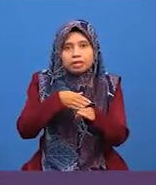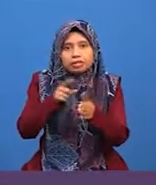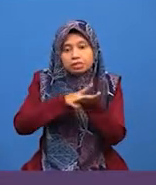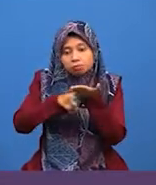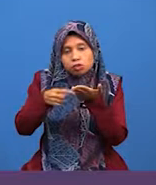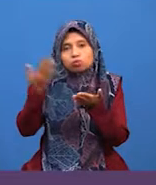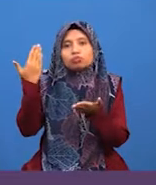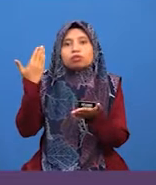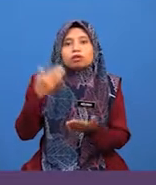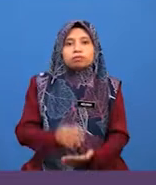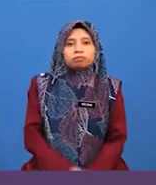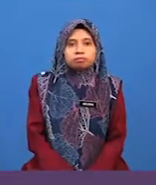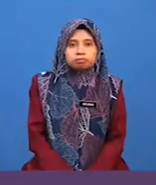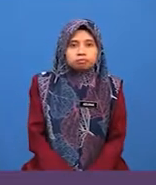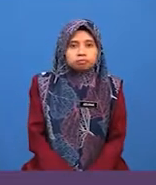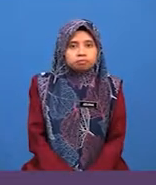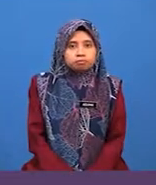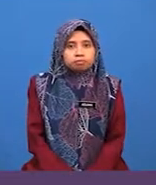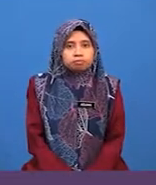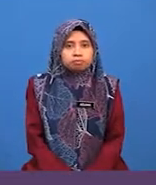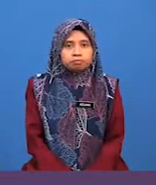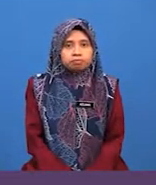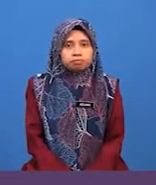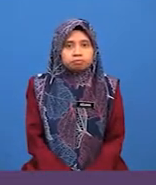pada minggu lalu.